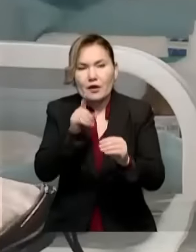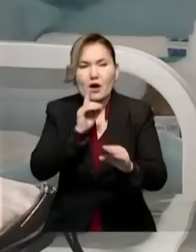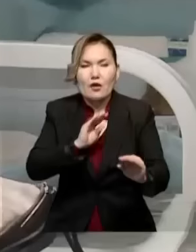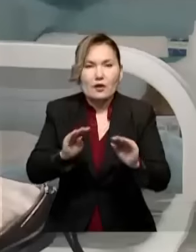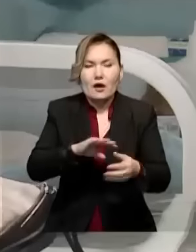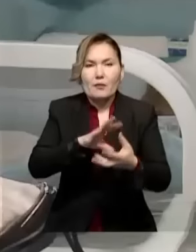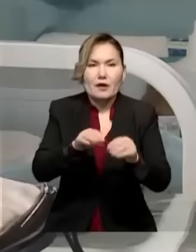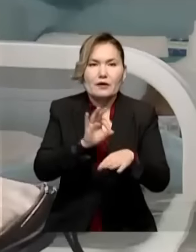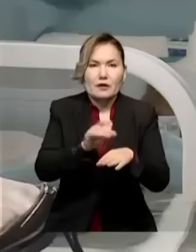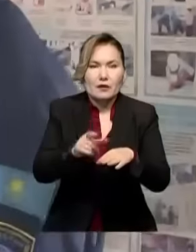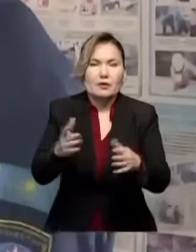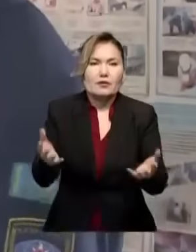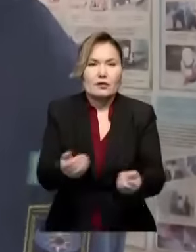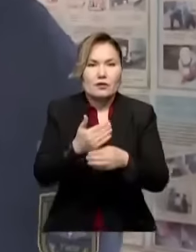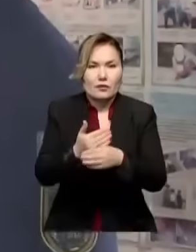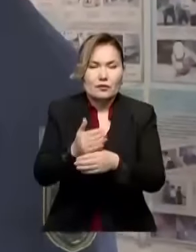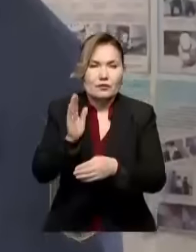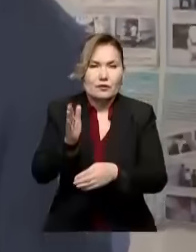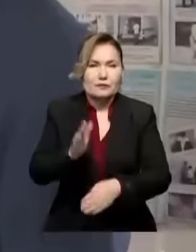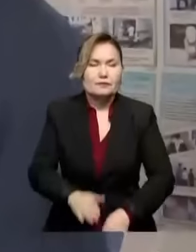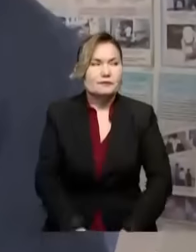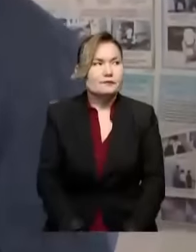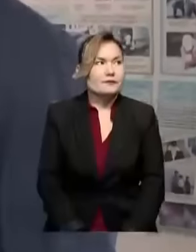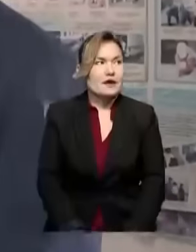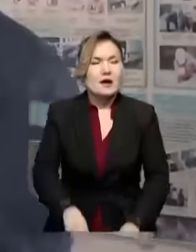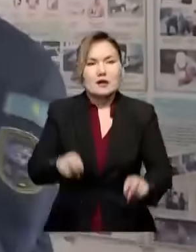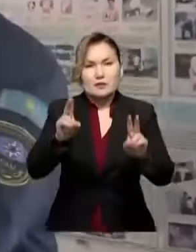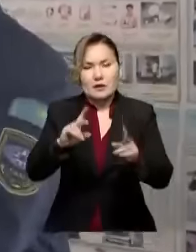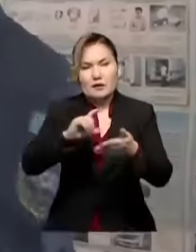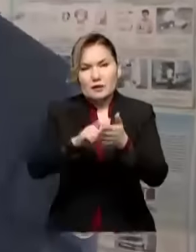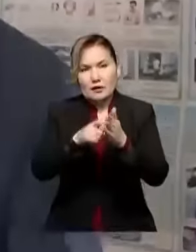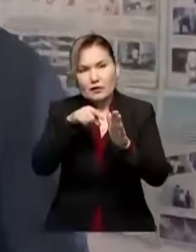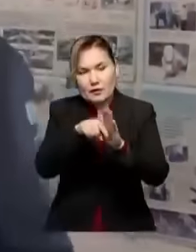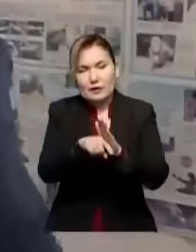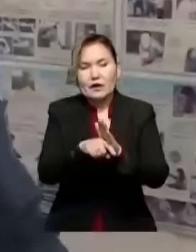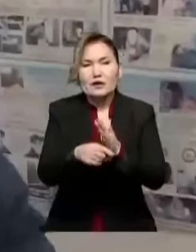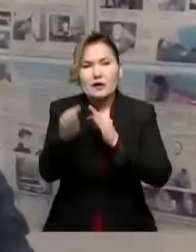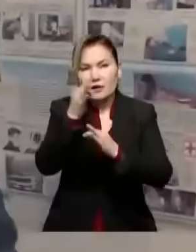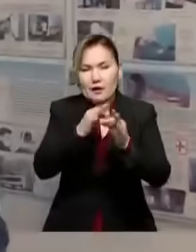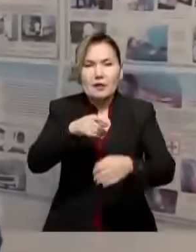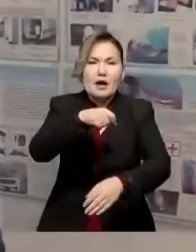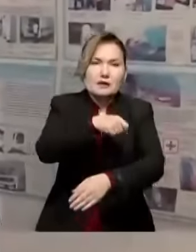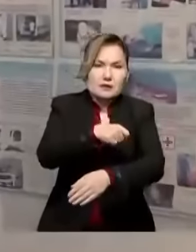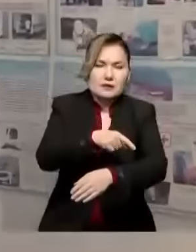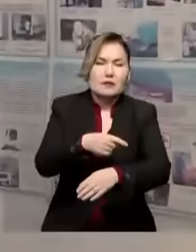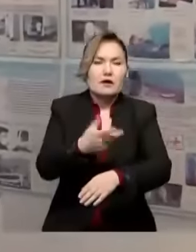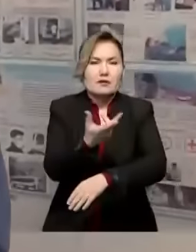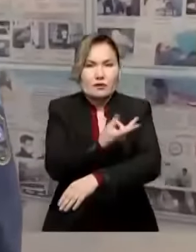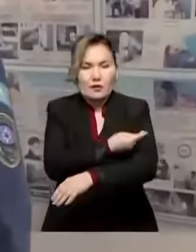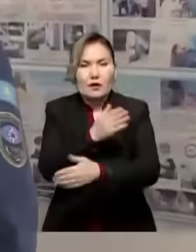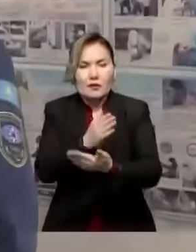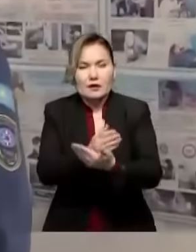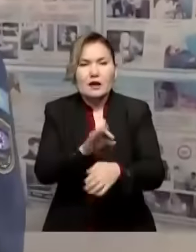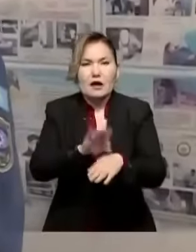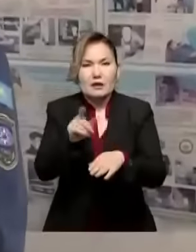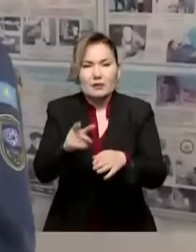науқастанып қалғандарға көмек көрсетіледі. Жатсатын акушеркелер, сосын дәрі-дәрмектеріміз бар. Система қоямыз, жағдайына